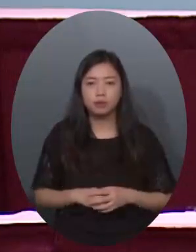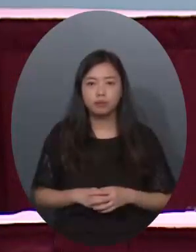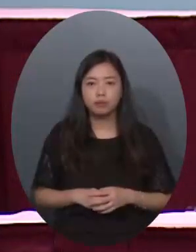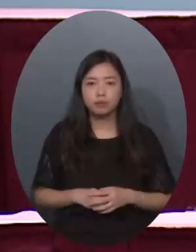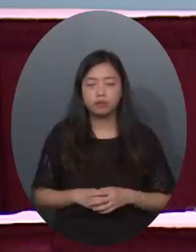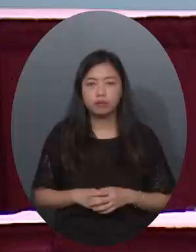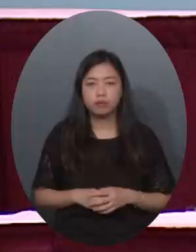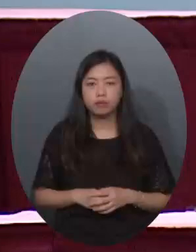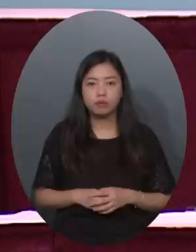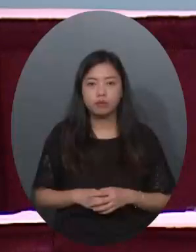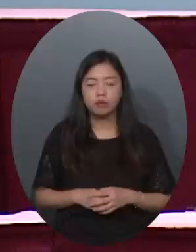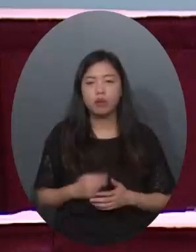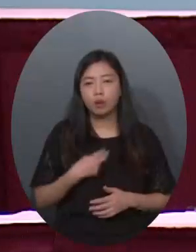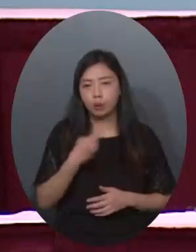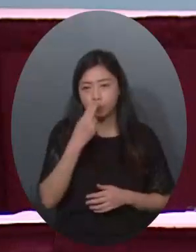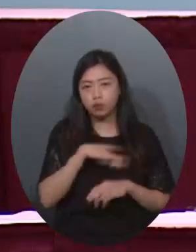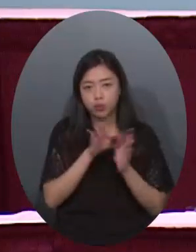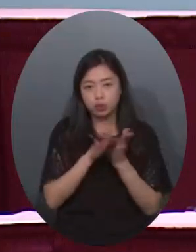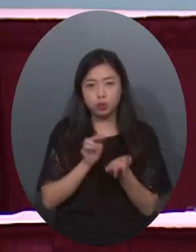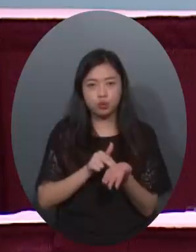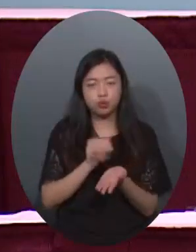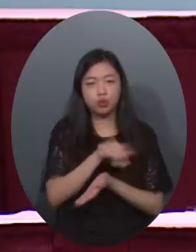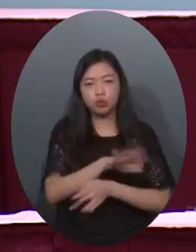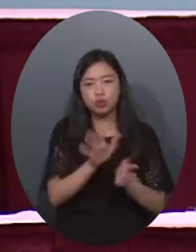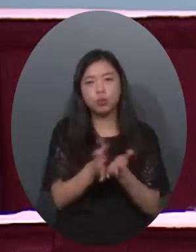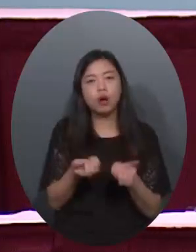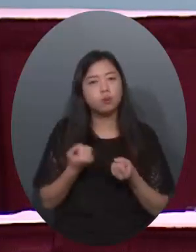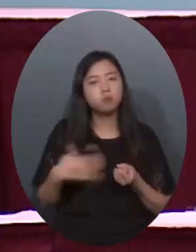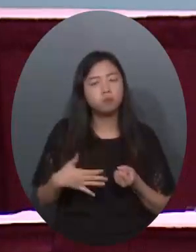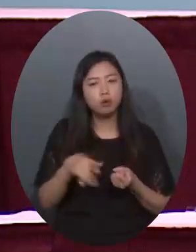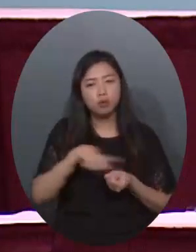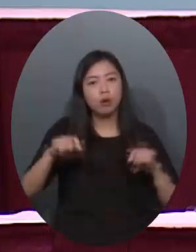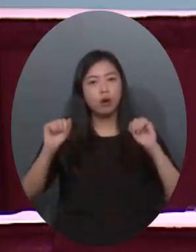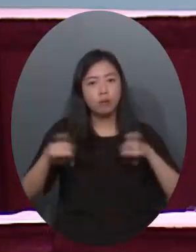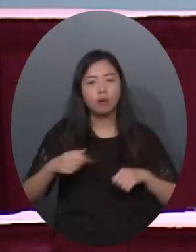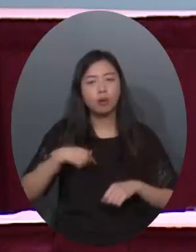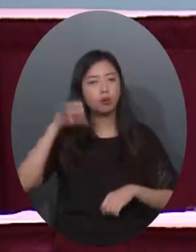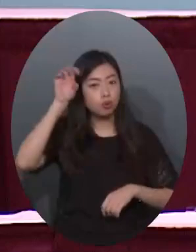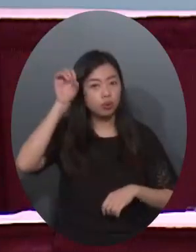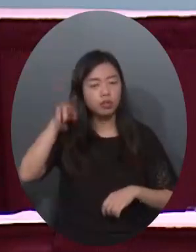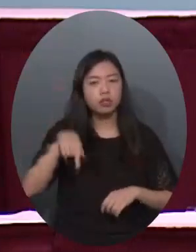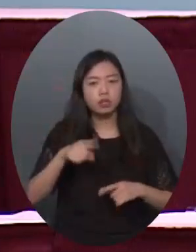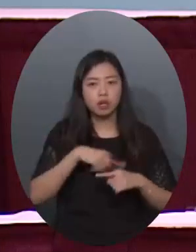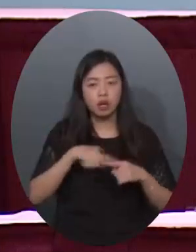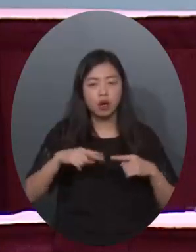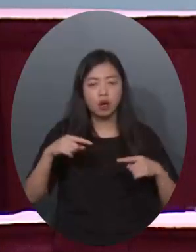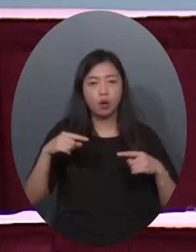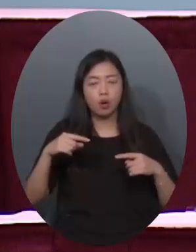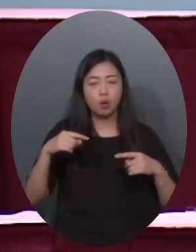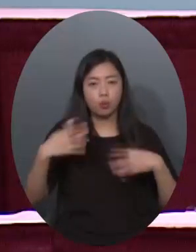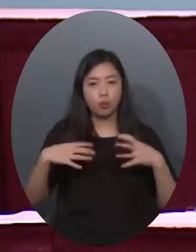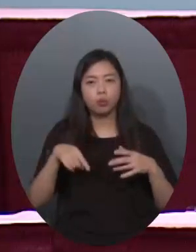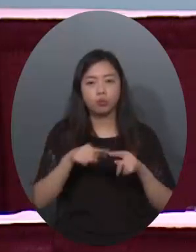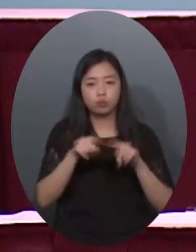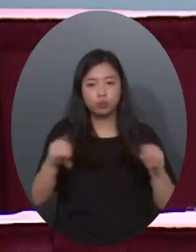相信大家已經收到今次大會的通告，在各位同意下，我動議大會通告被視作經